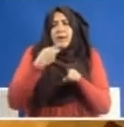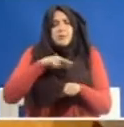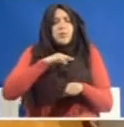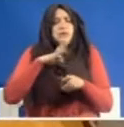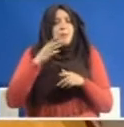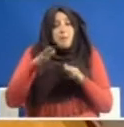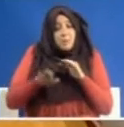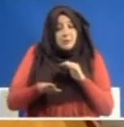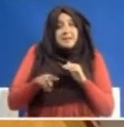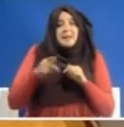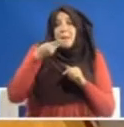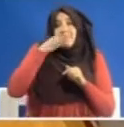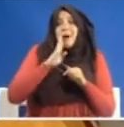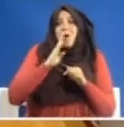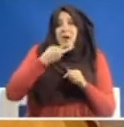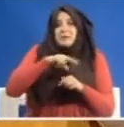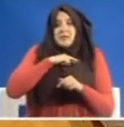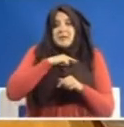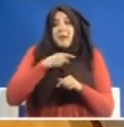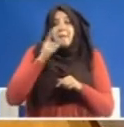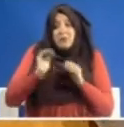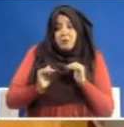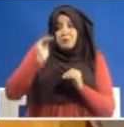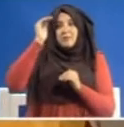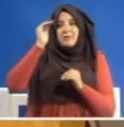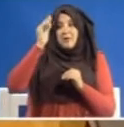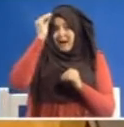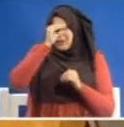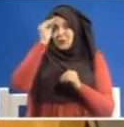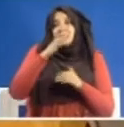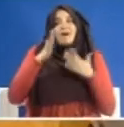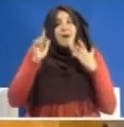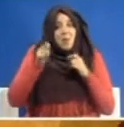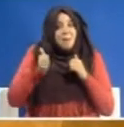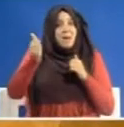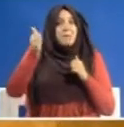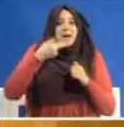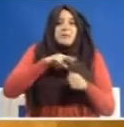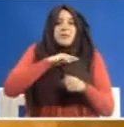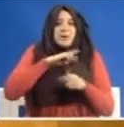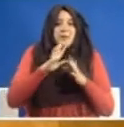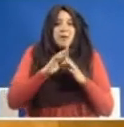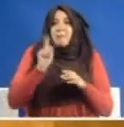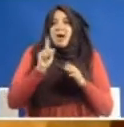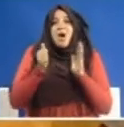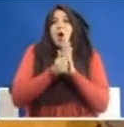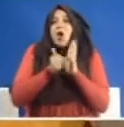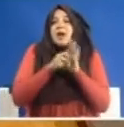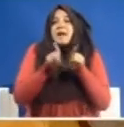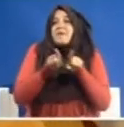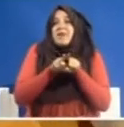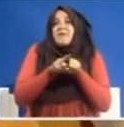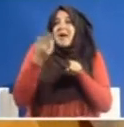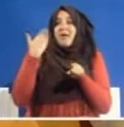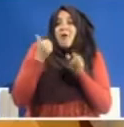هذا هنا انتهت مسؤولية الآباء، يصبح دور الأب هو النصيحة والتوجيه، ليس دورا مثل الدور، لأن